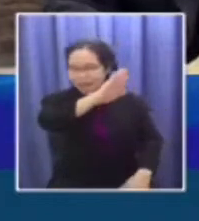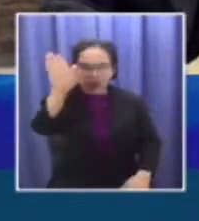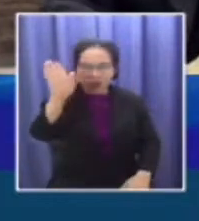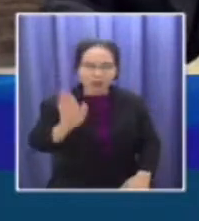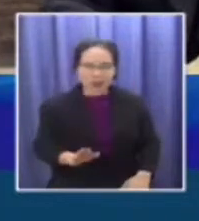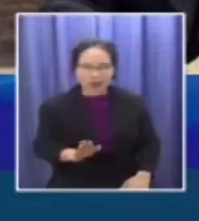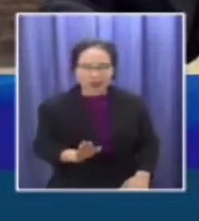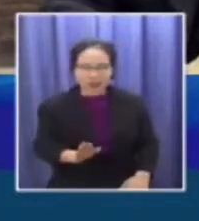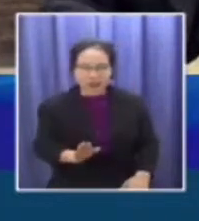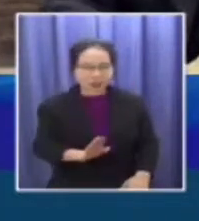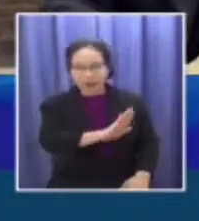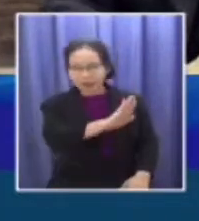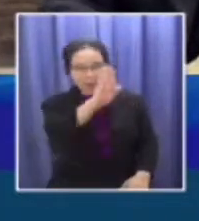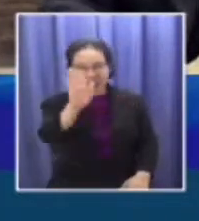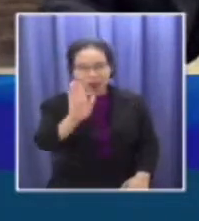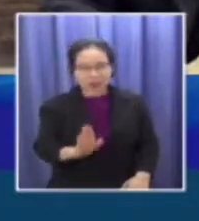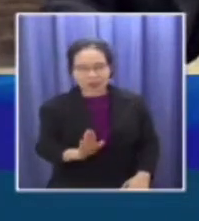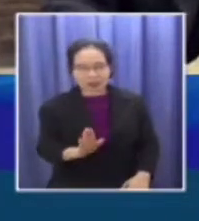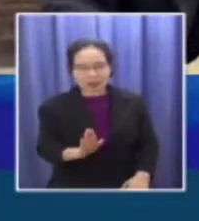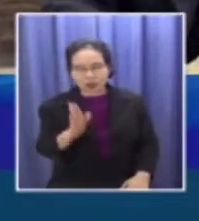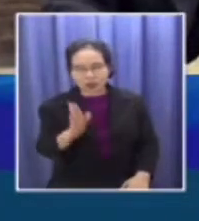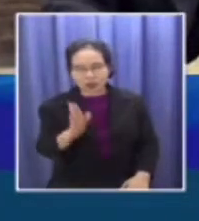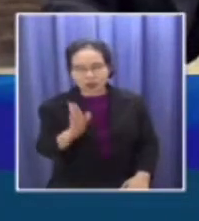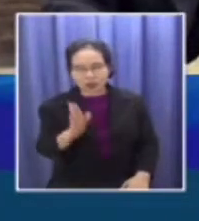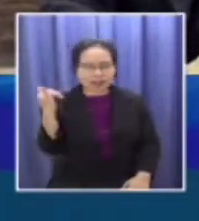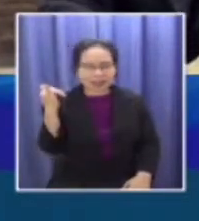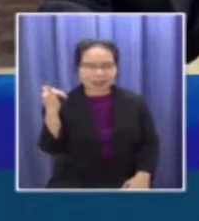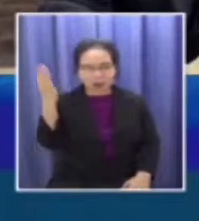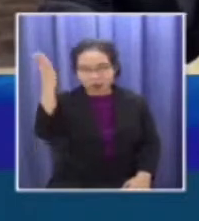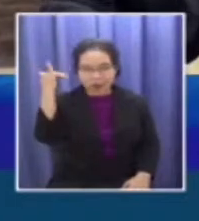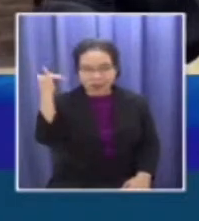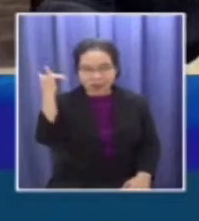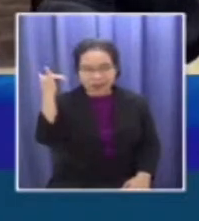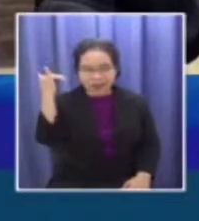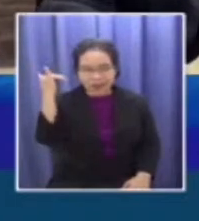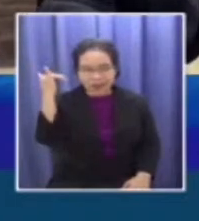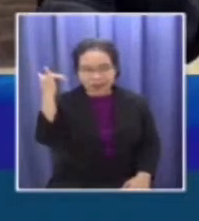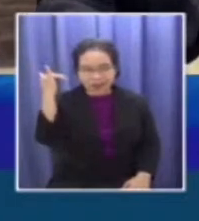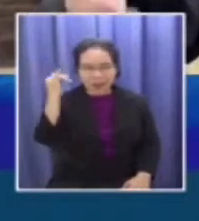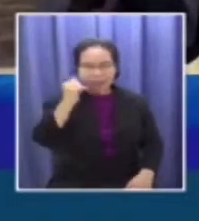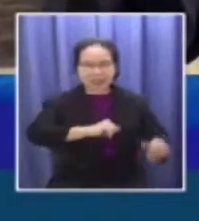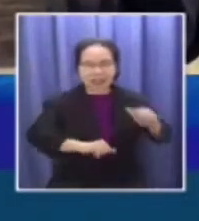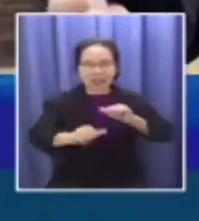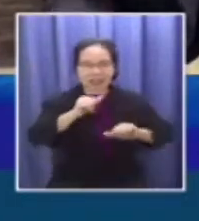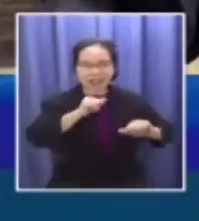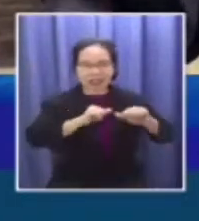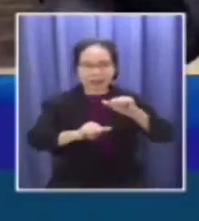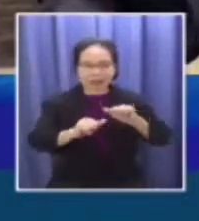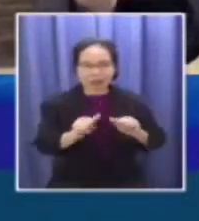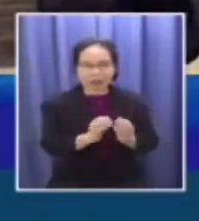aye lavadar suku pon ho ya kyerɛ nne ne nka tia nsɛm wo ho